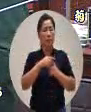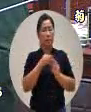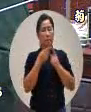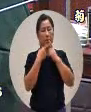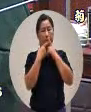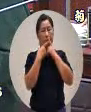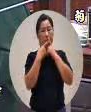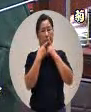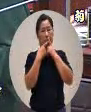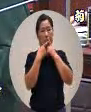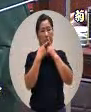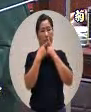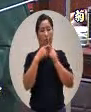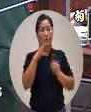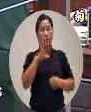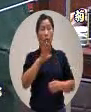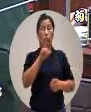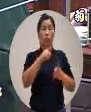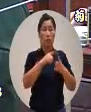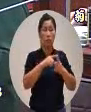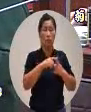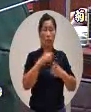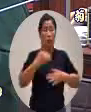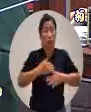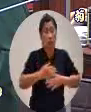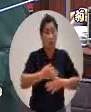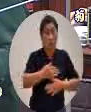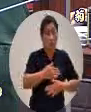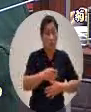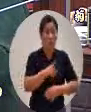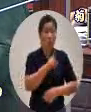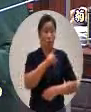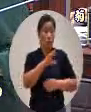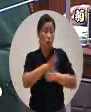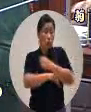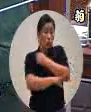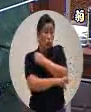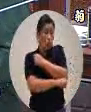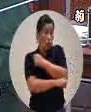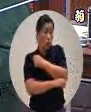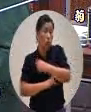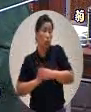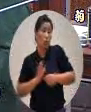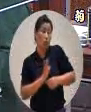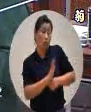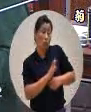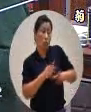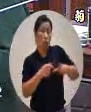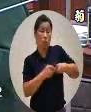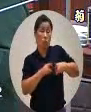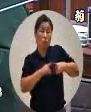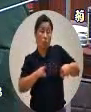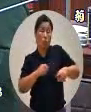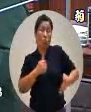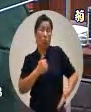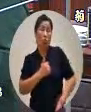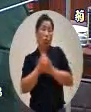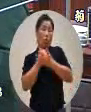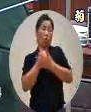在這個過程可能有所謂的的這個公平都沒有立場